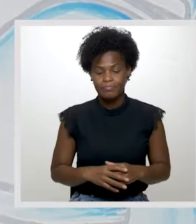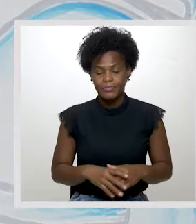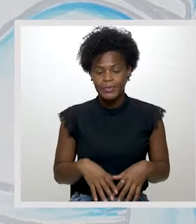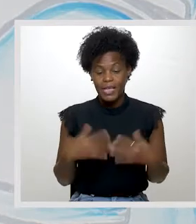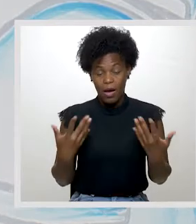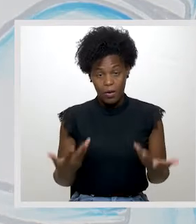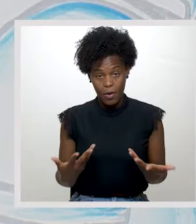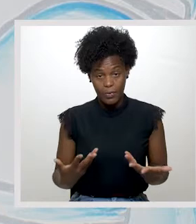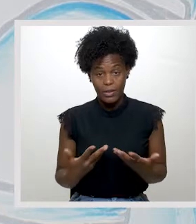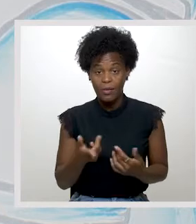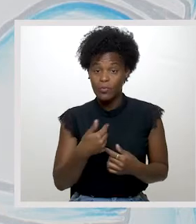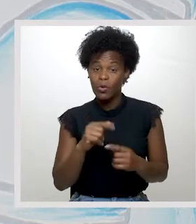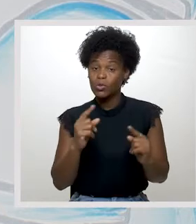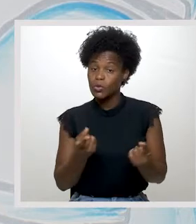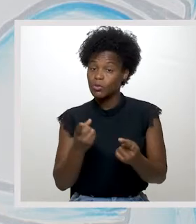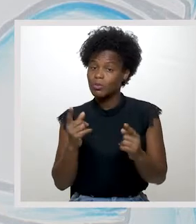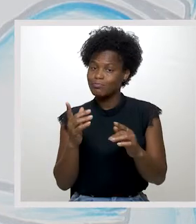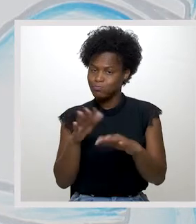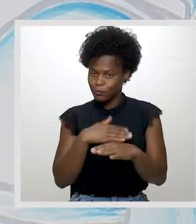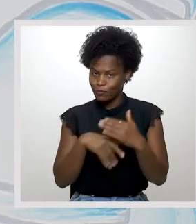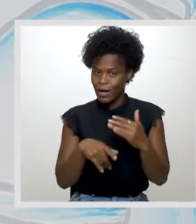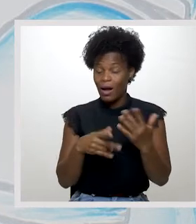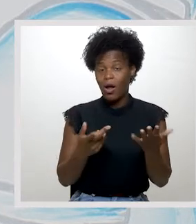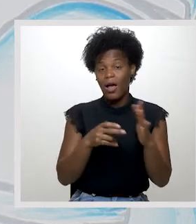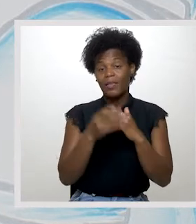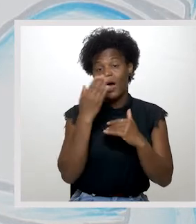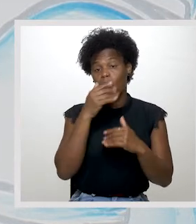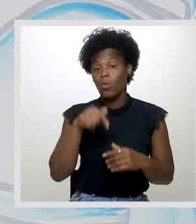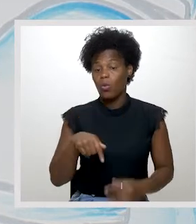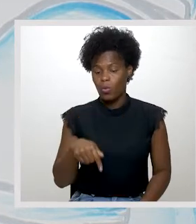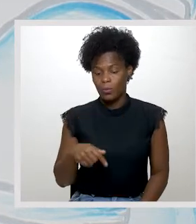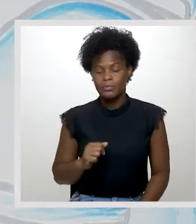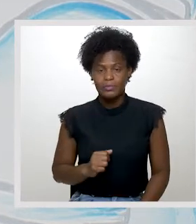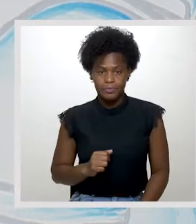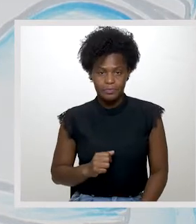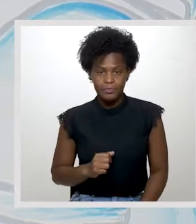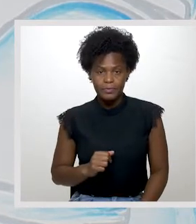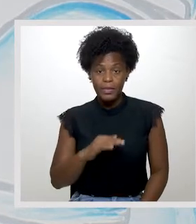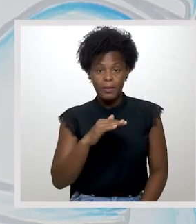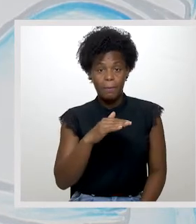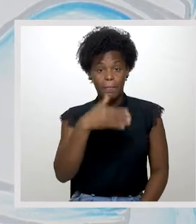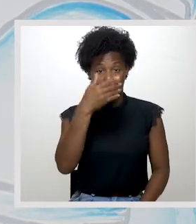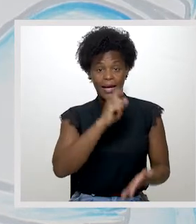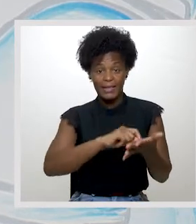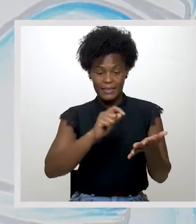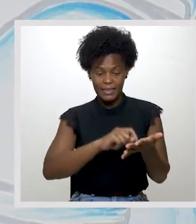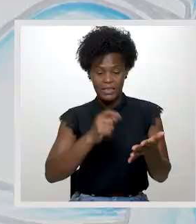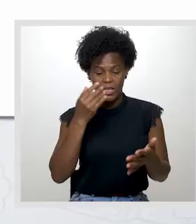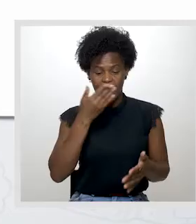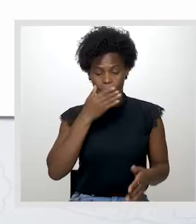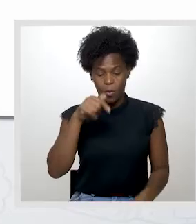Et maintenant qu'on a fait ce petit résumé, on va entrer dans notre cours. D'accord? Le premier